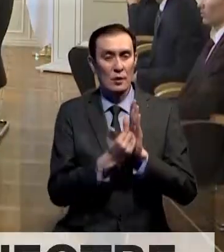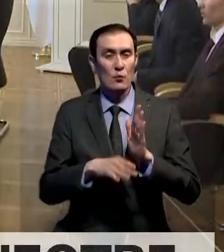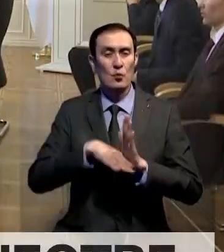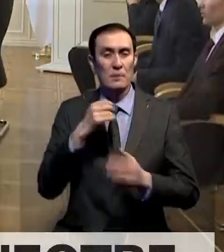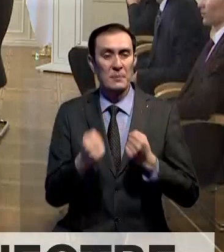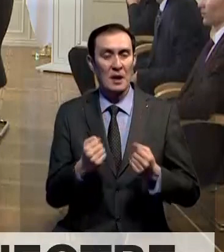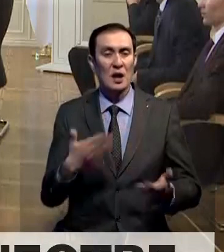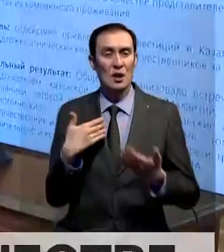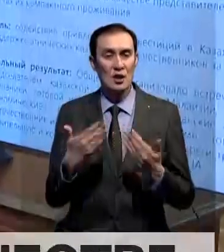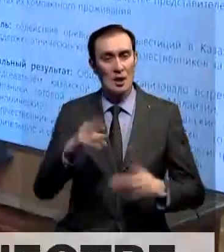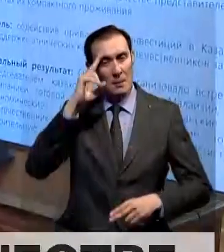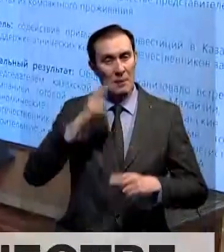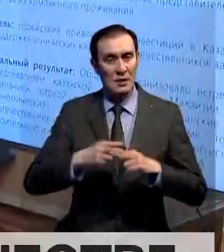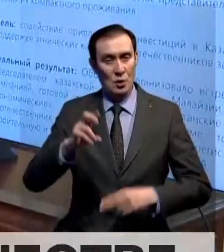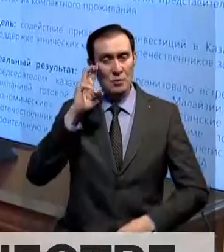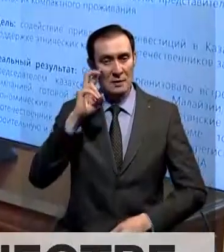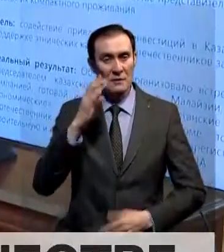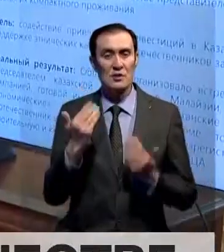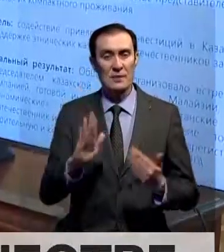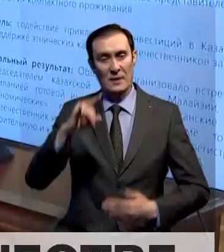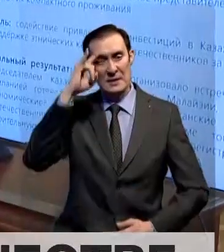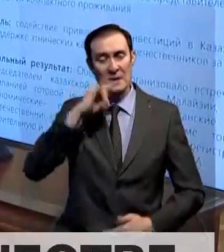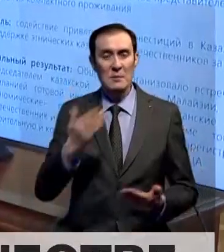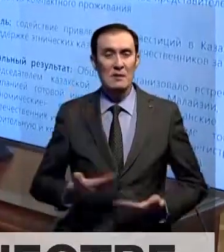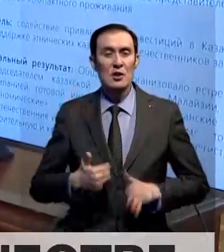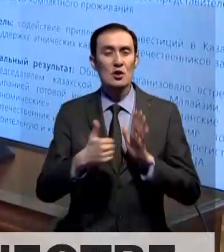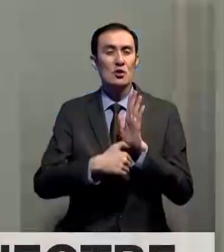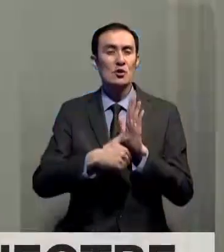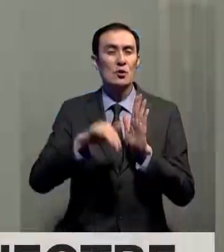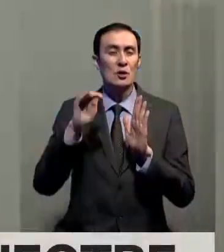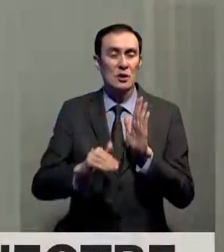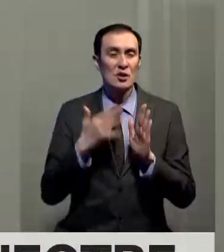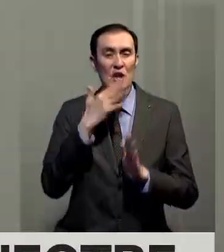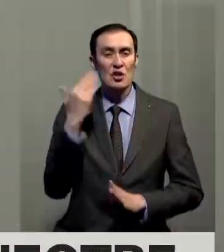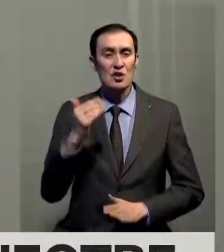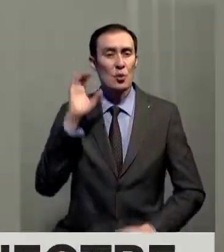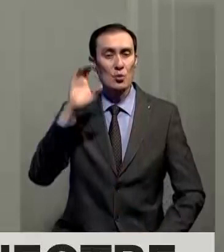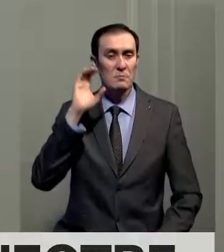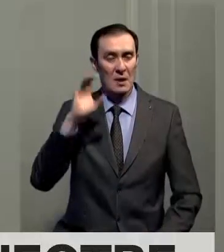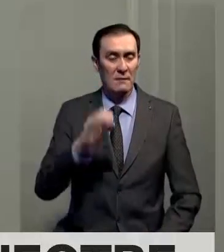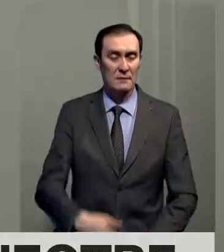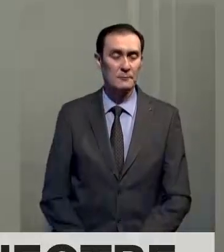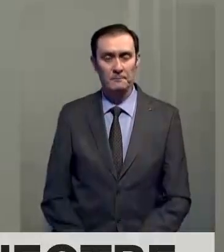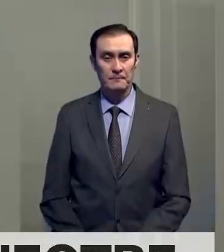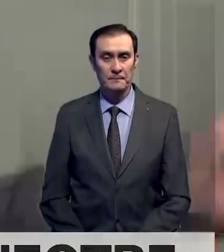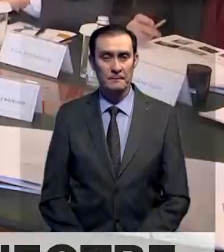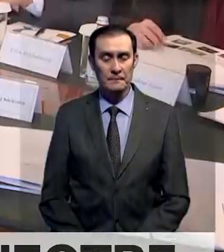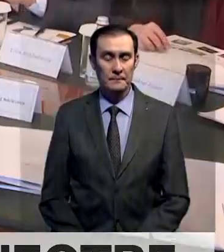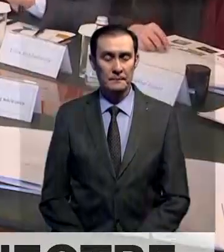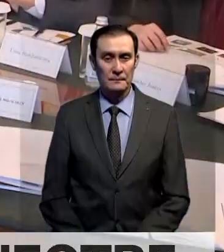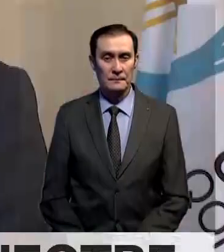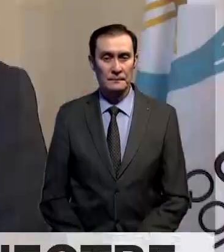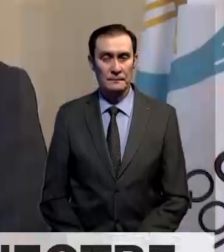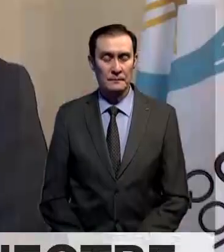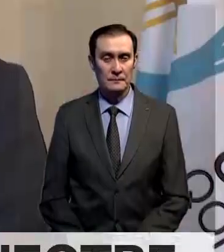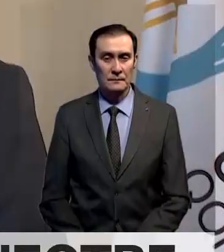укрепит отношения братских стран. Отмечу, сейчас в Казахстане проживают 600 тысяч этнических узбеков.